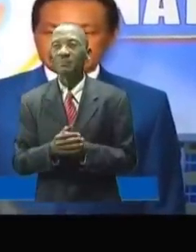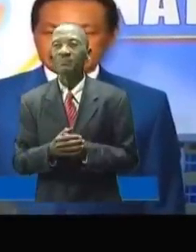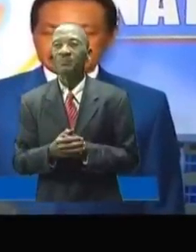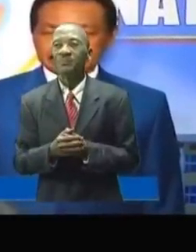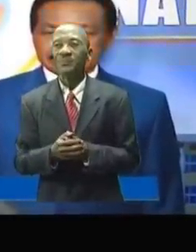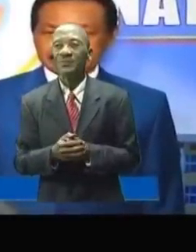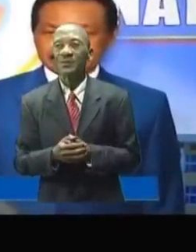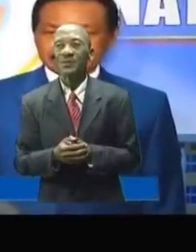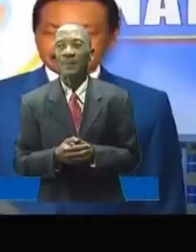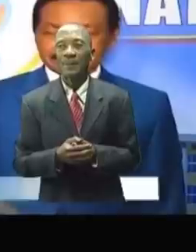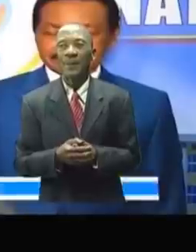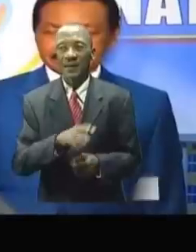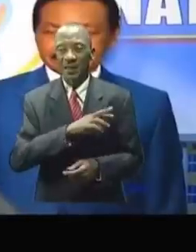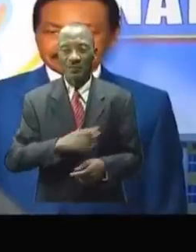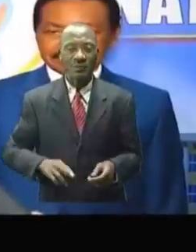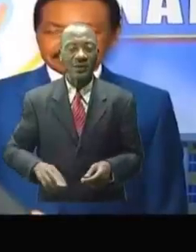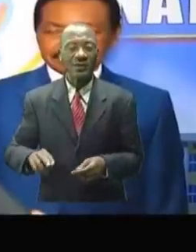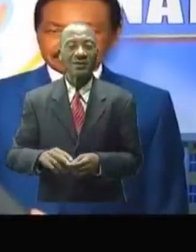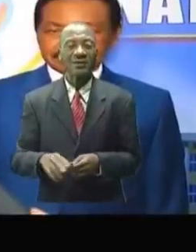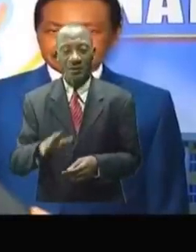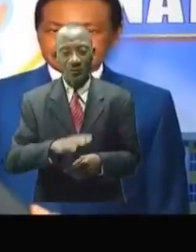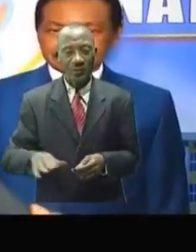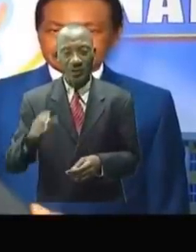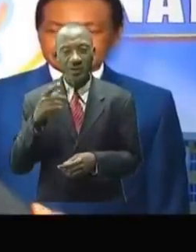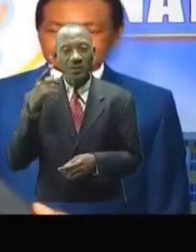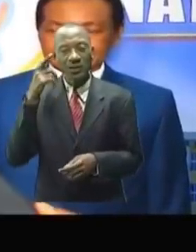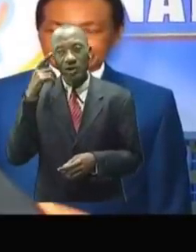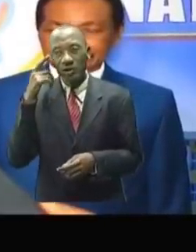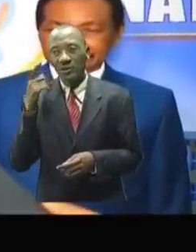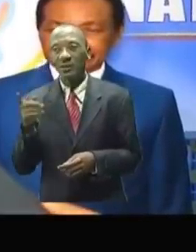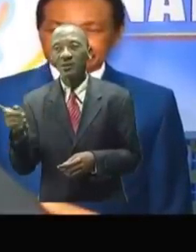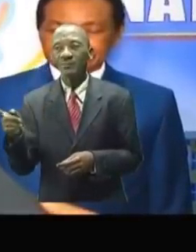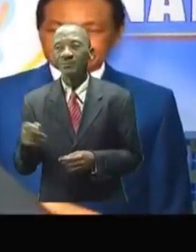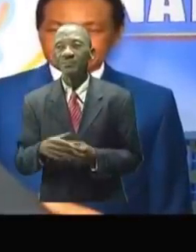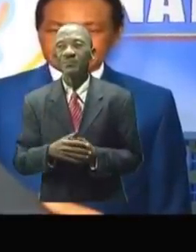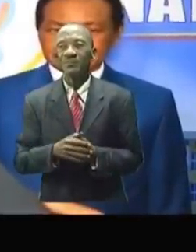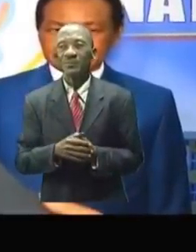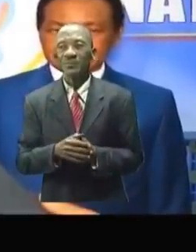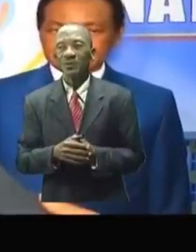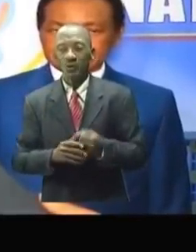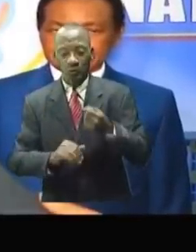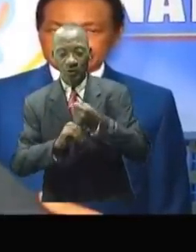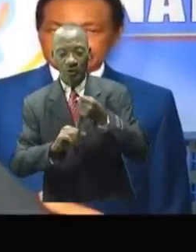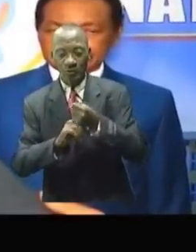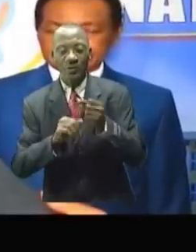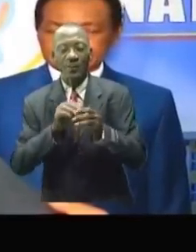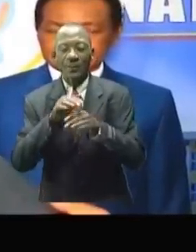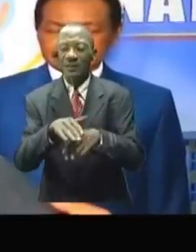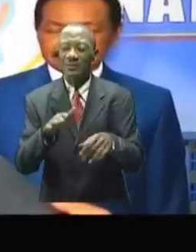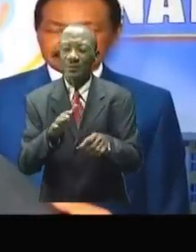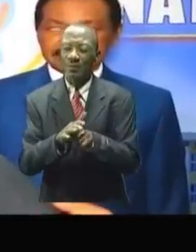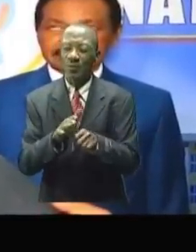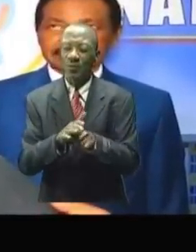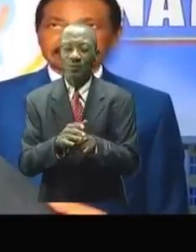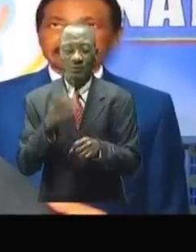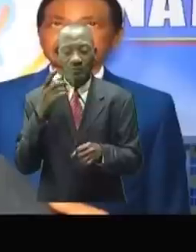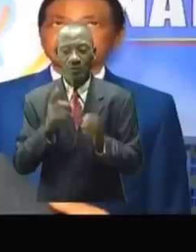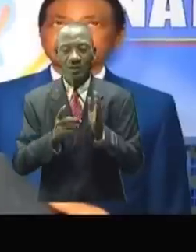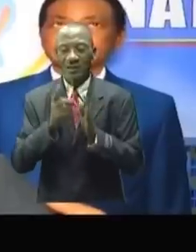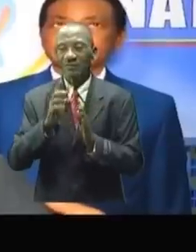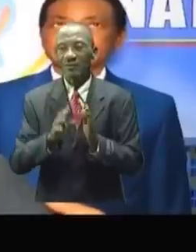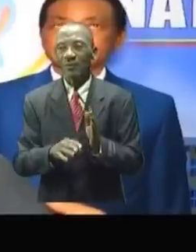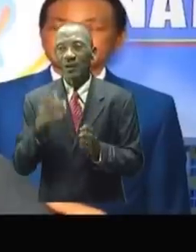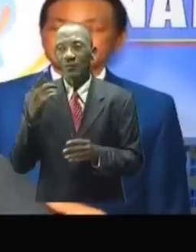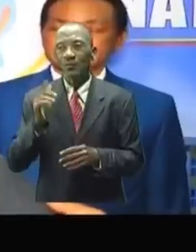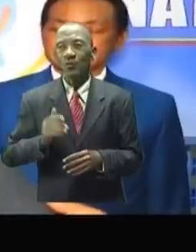l'exercice 2022, c'est-à-dire la clôture des comptes de l'exercice budgétaire de l'année passée avec tous les